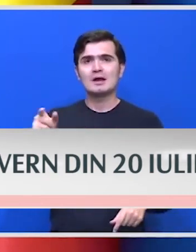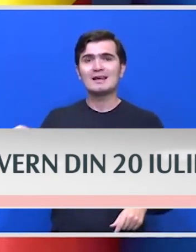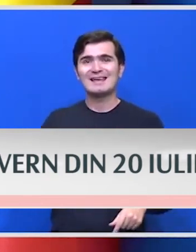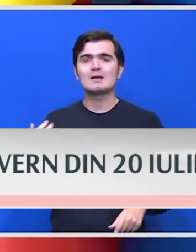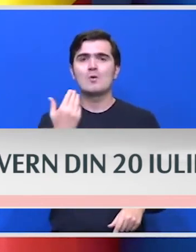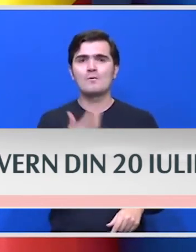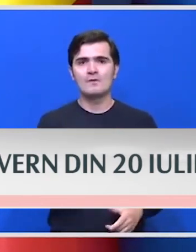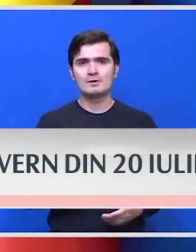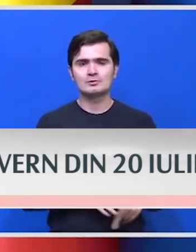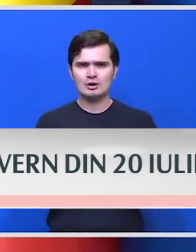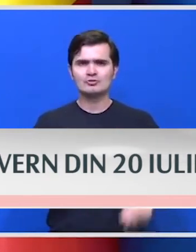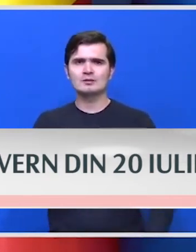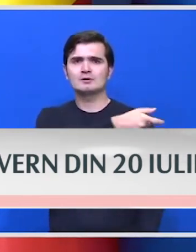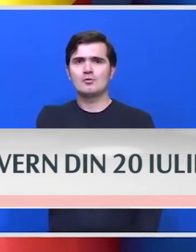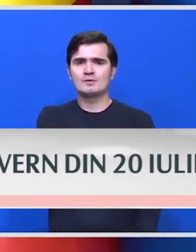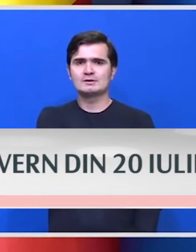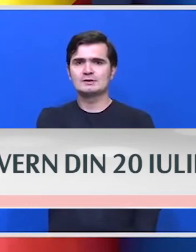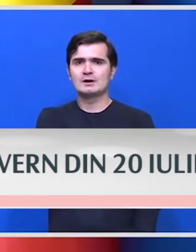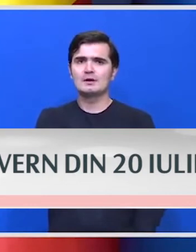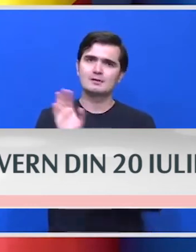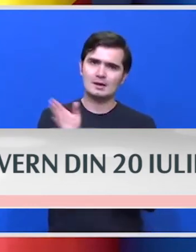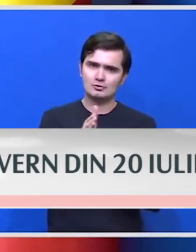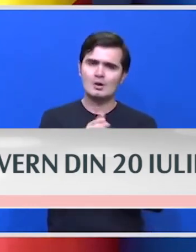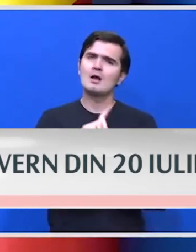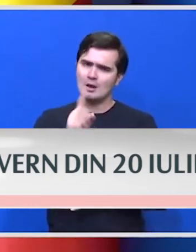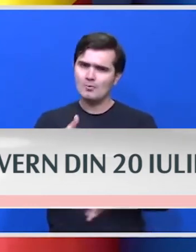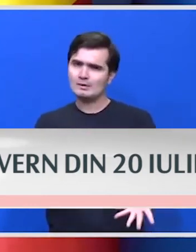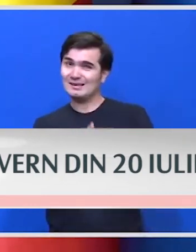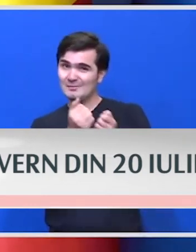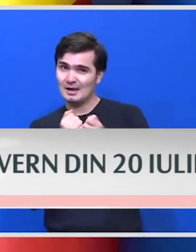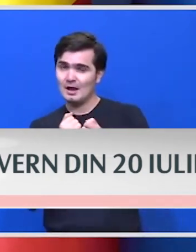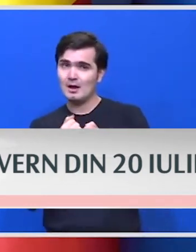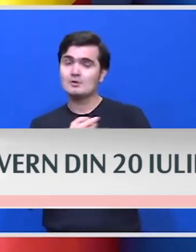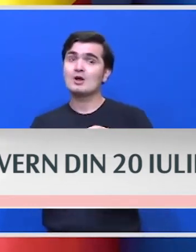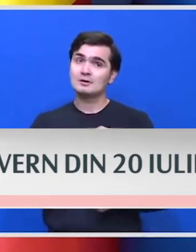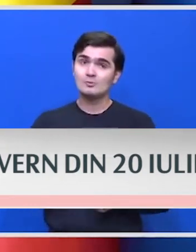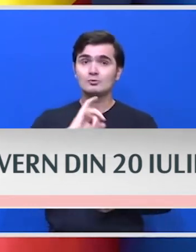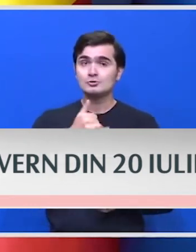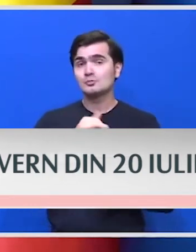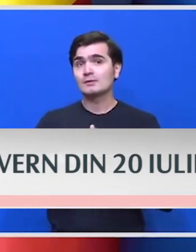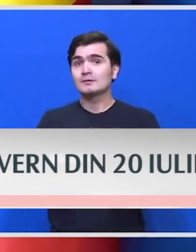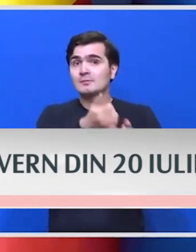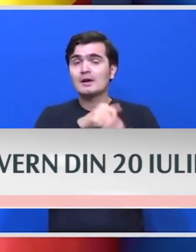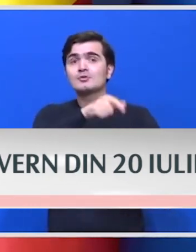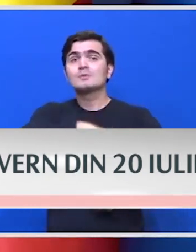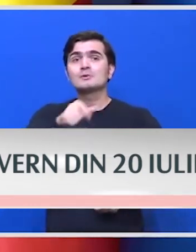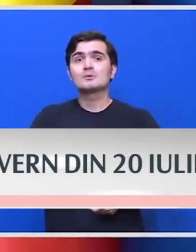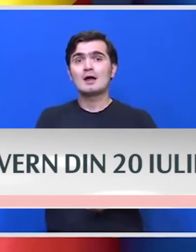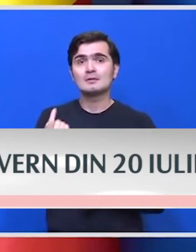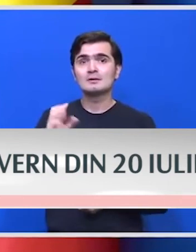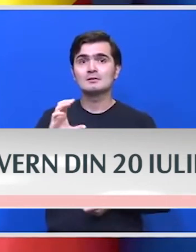Și ca atare, această Comisie Națională, care poate prelua inclusiv nu doar atribuții, dar și personal din